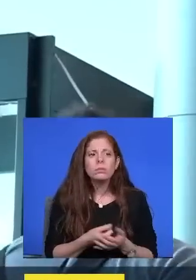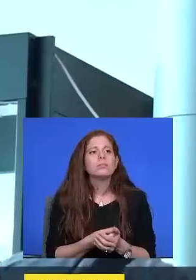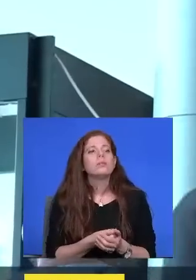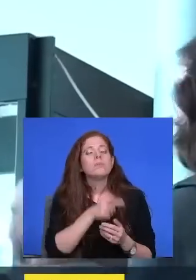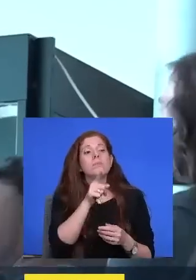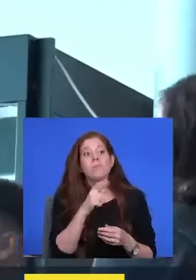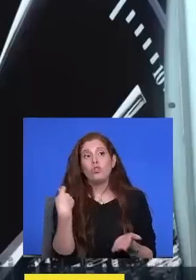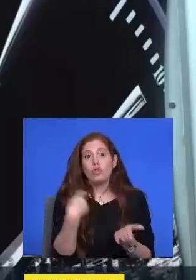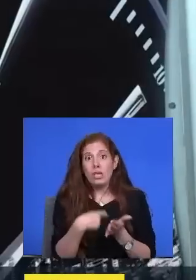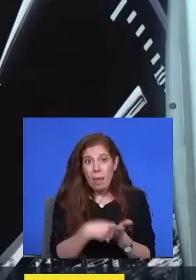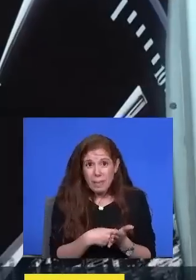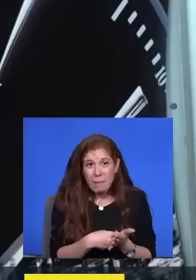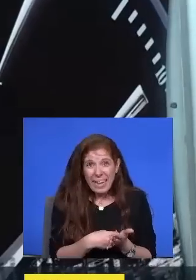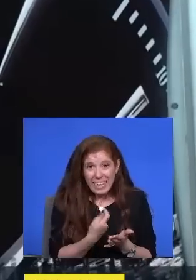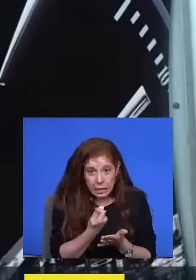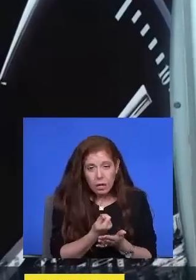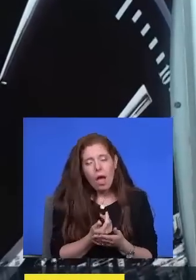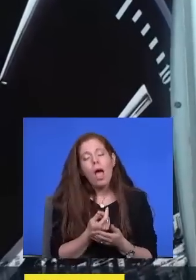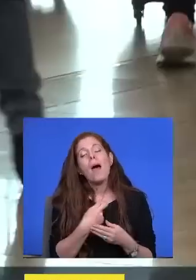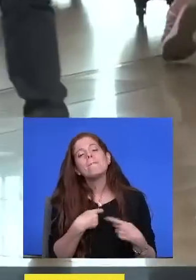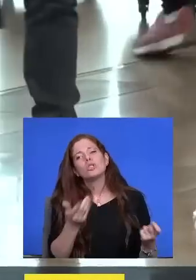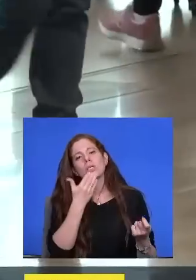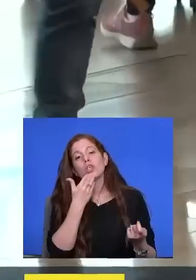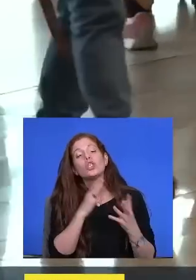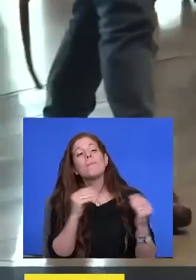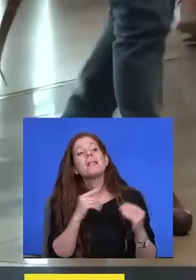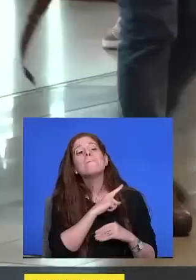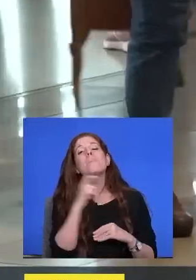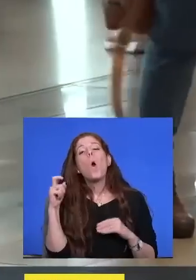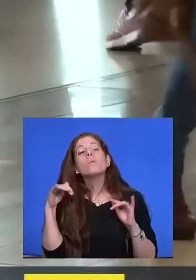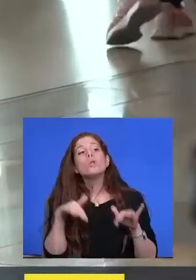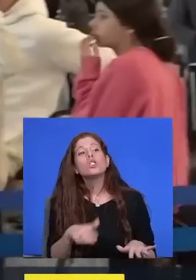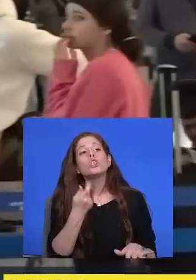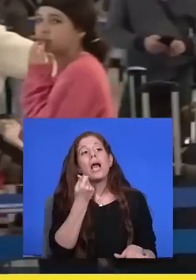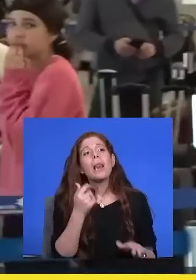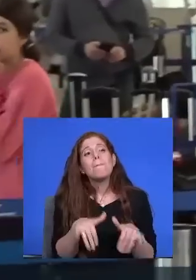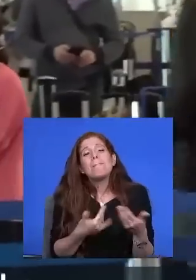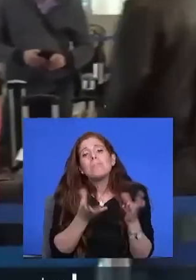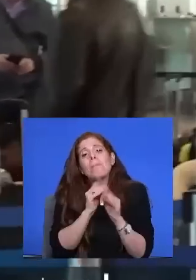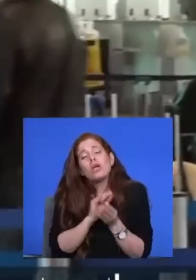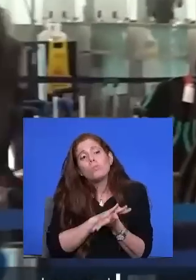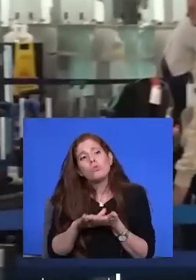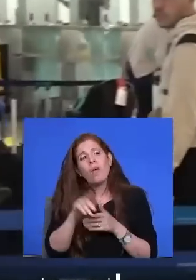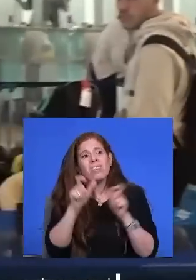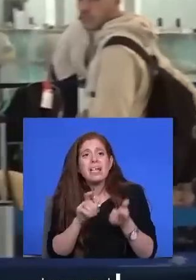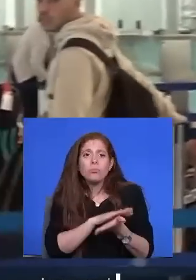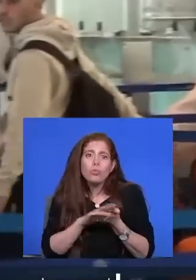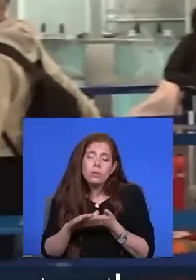המחיר היו המשק הישראלי שאיבד מאות מיליוני שקלים ביממה של שביתה, ואזרחים פשוטים שהזמינו טיסה